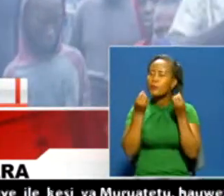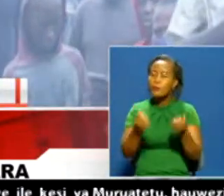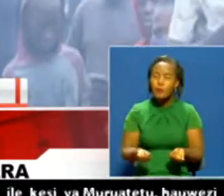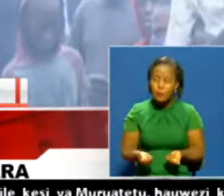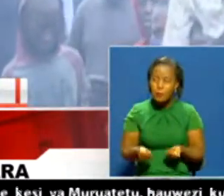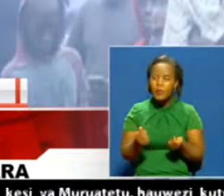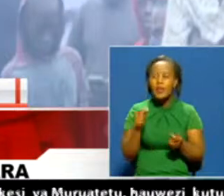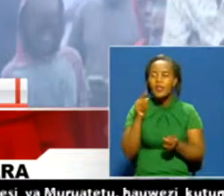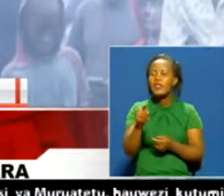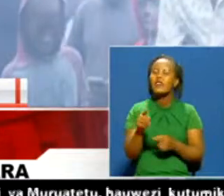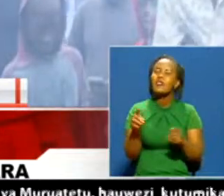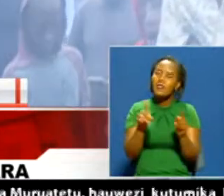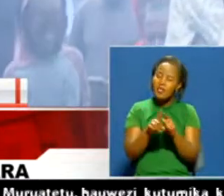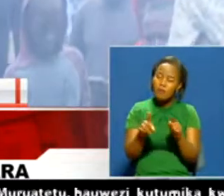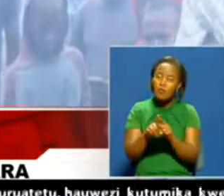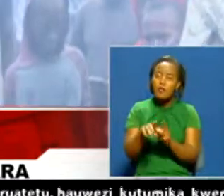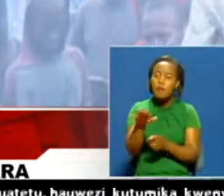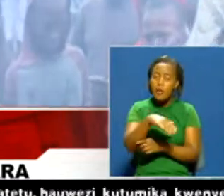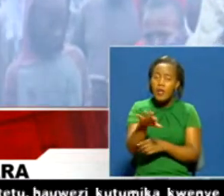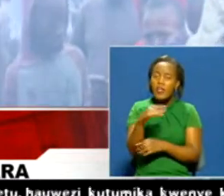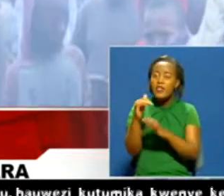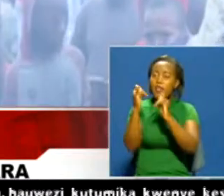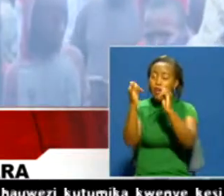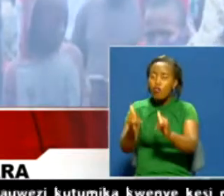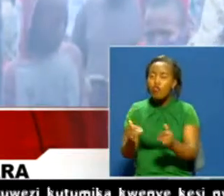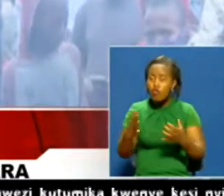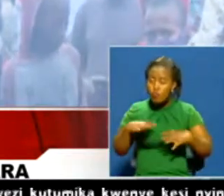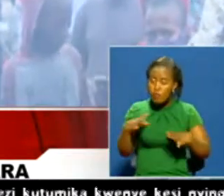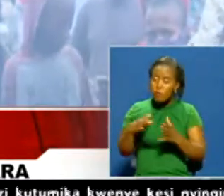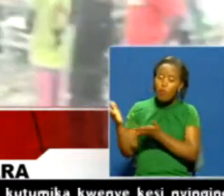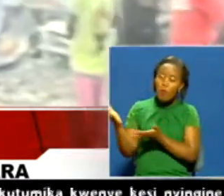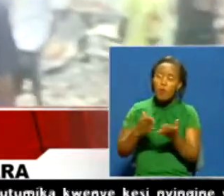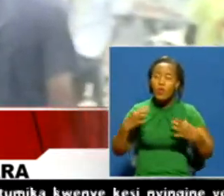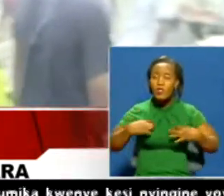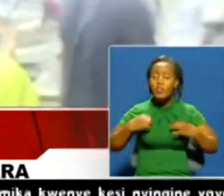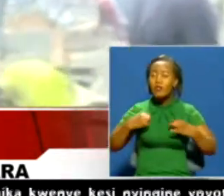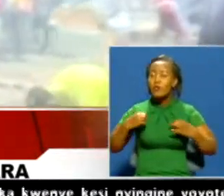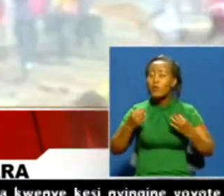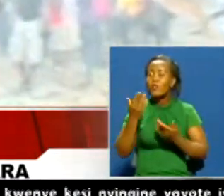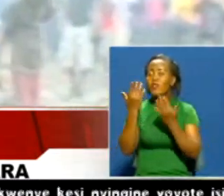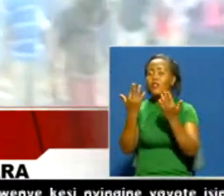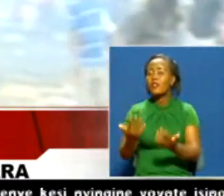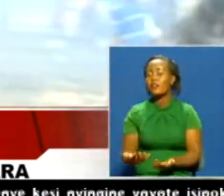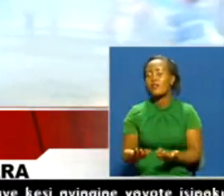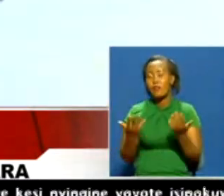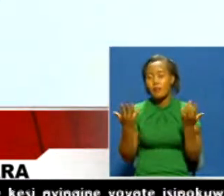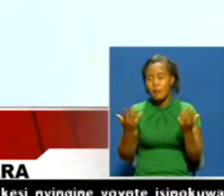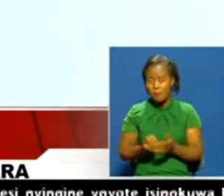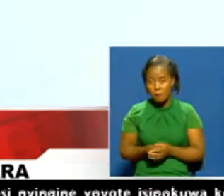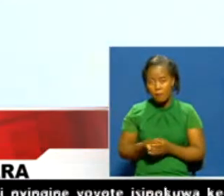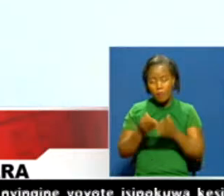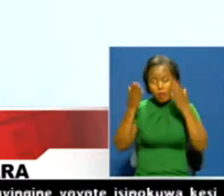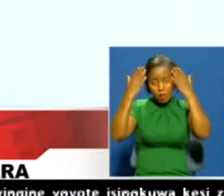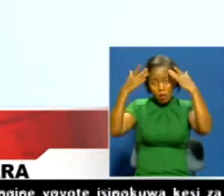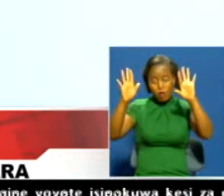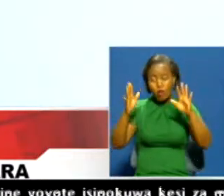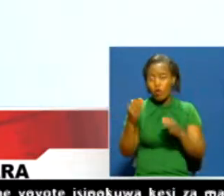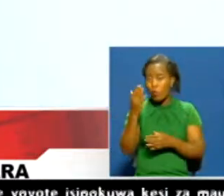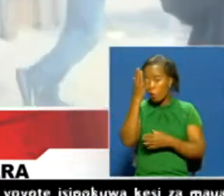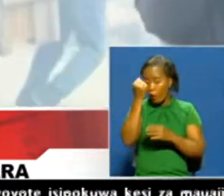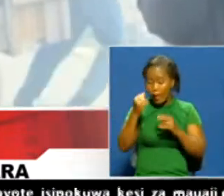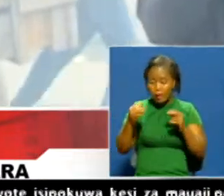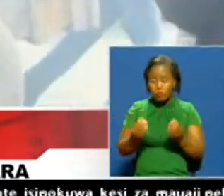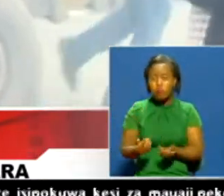so yenye iko mizigo watu wanaleta na the same day wameleta ndio mizigo inachomeka. Chanzo cha moto huo bado hakijabainishwa